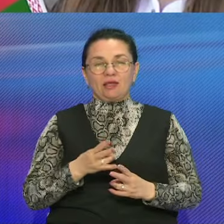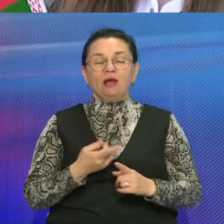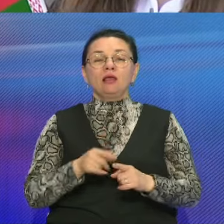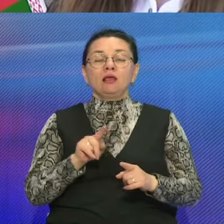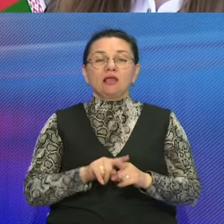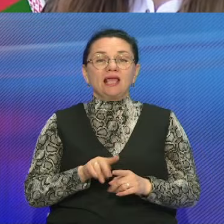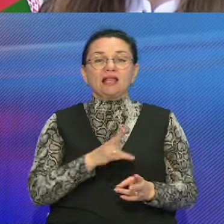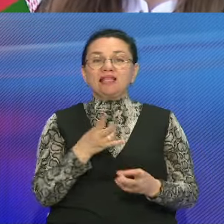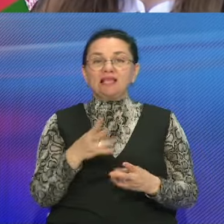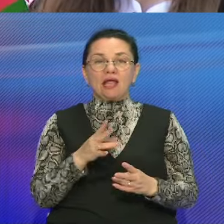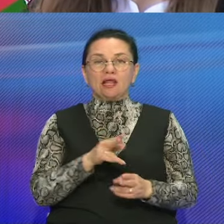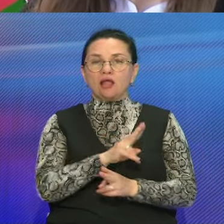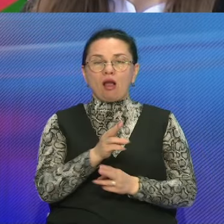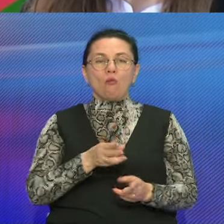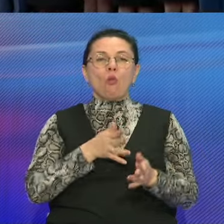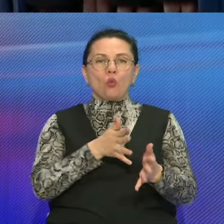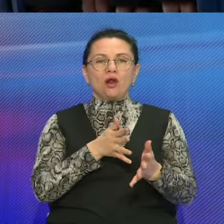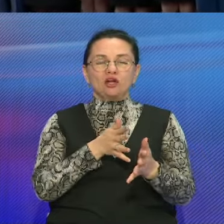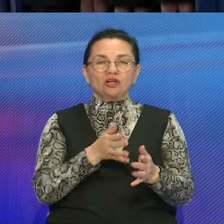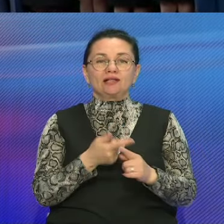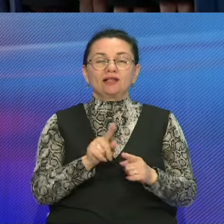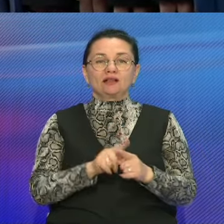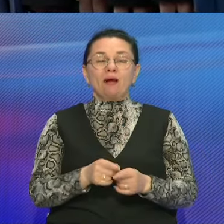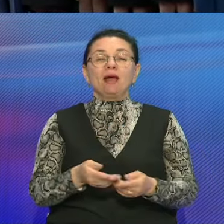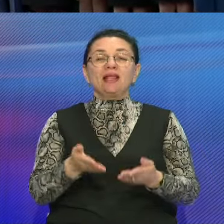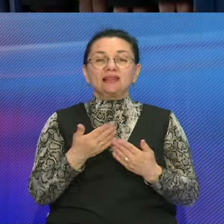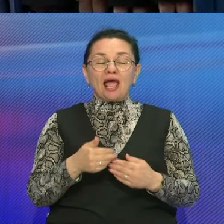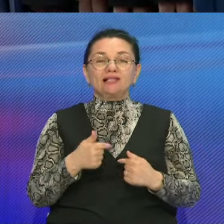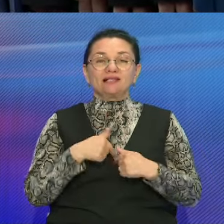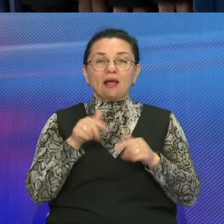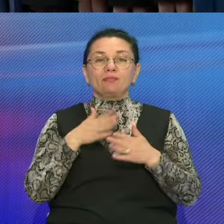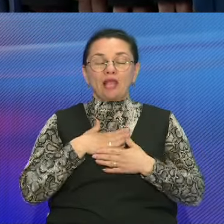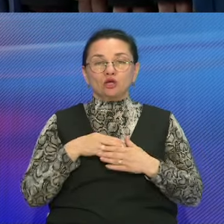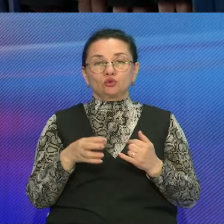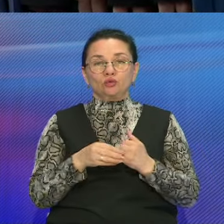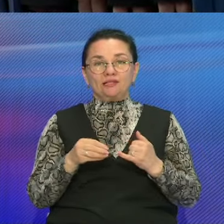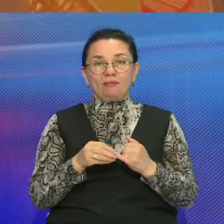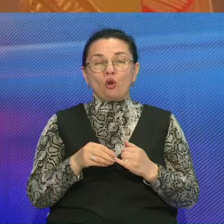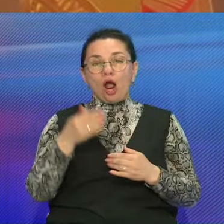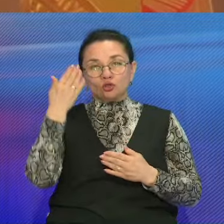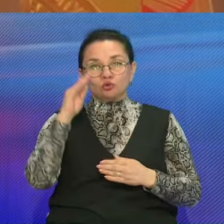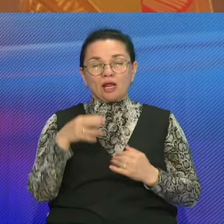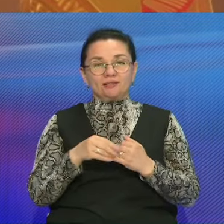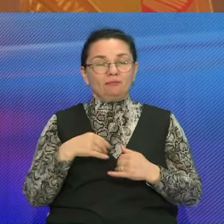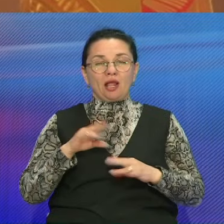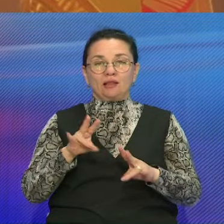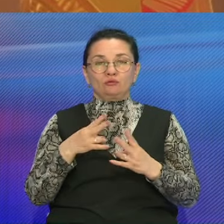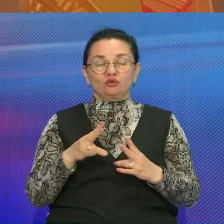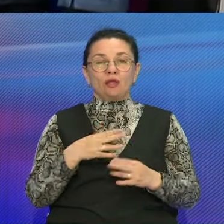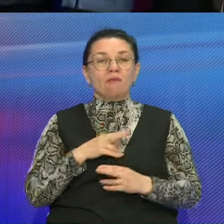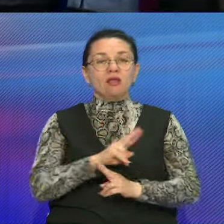кому-то угрожать. Мы не хотим чужой земли, нам эту, дай Бог, обработать, чтобы камней меньше было. Мы вас никому не отдадим.